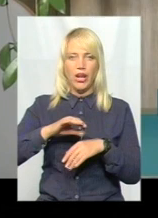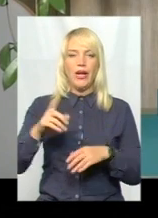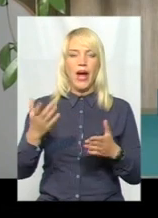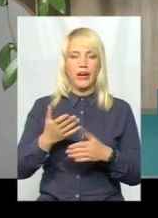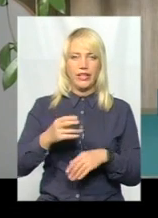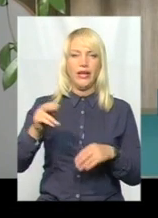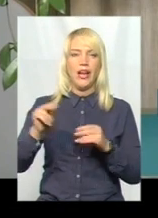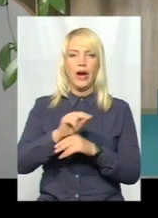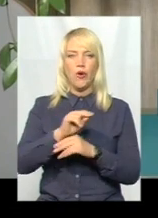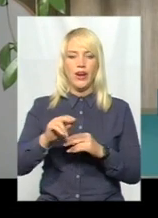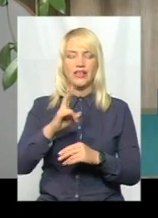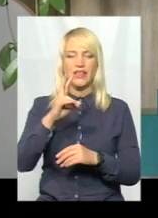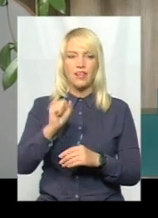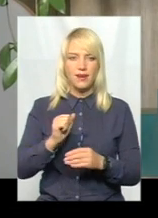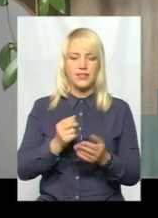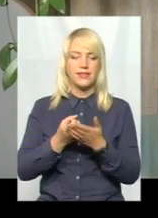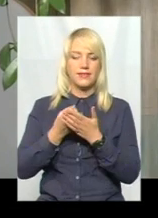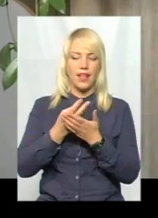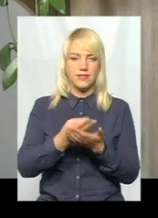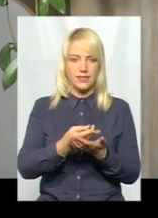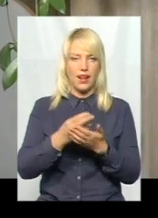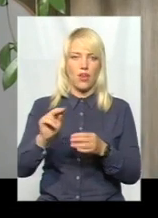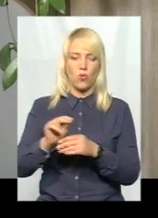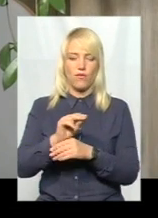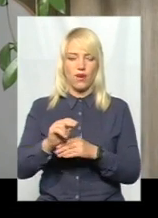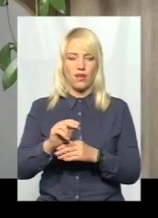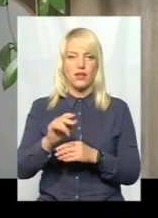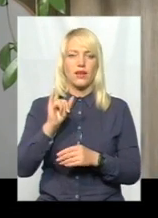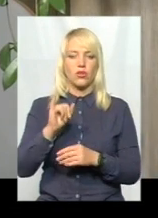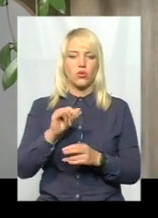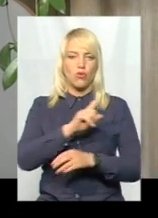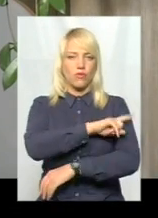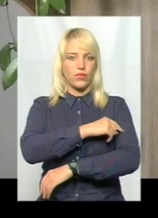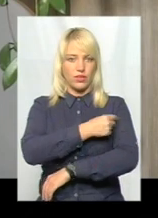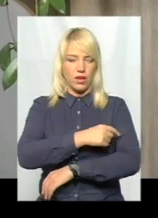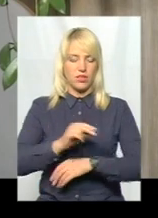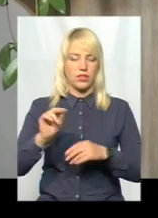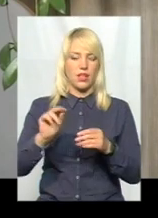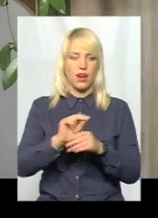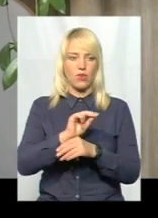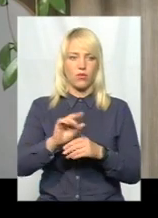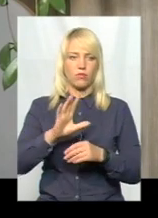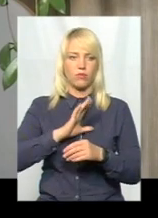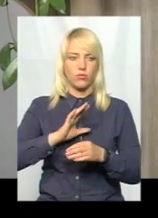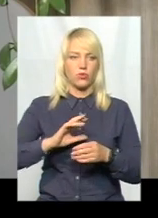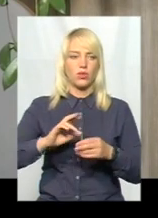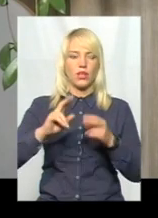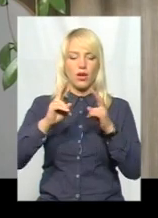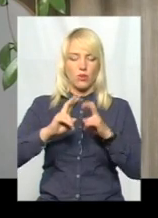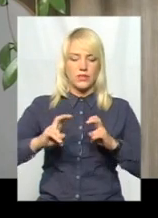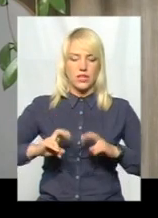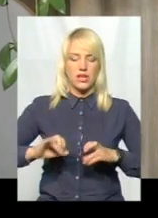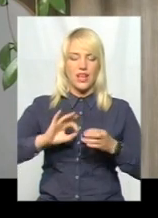на статс-лікуванні і лікуються амбулаторно, які були обстежені на кишкову групу бактеріологічно,